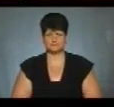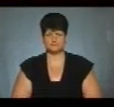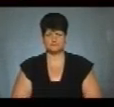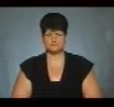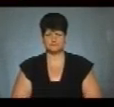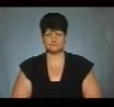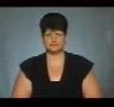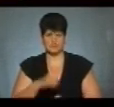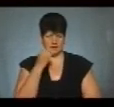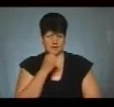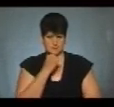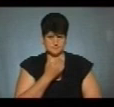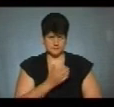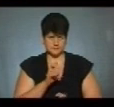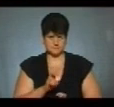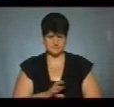Дякую.